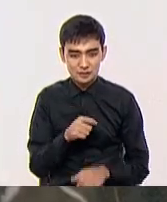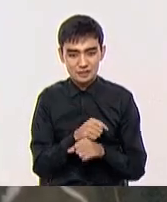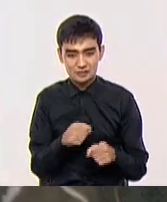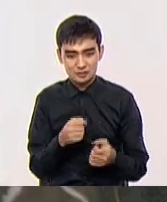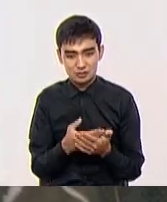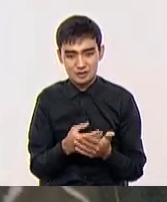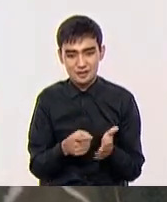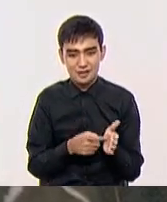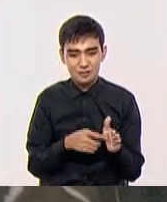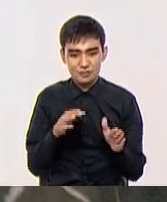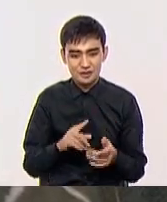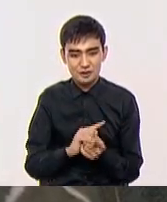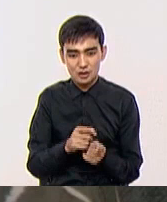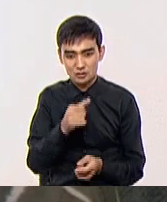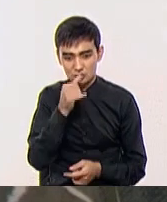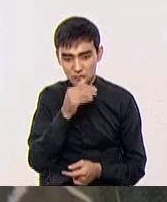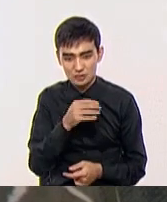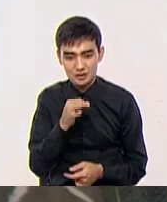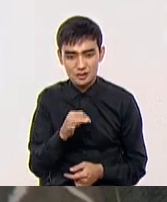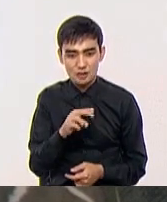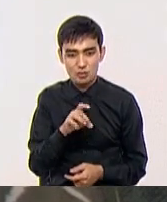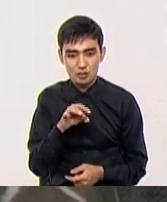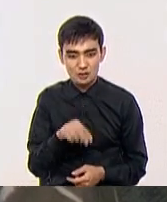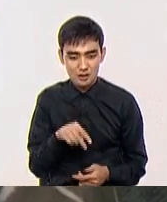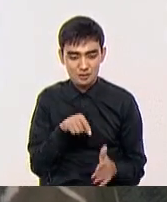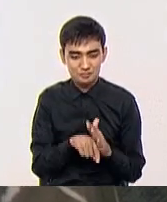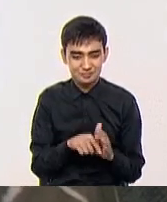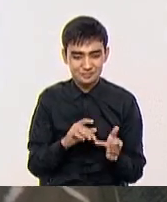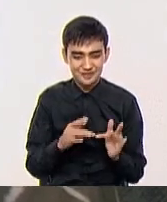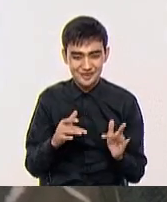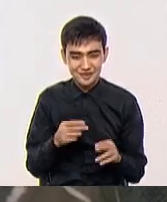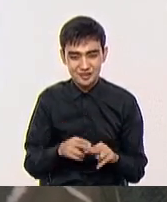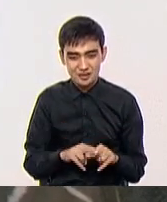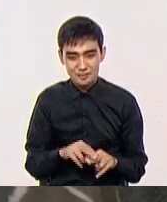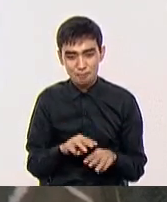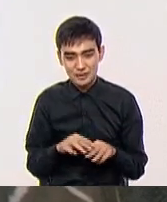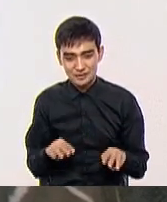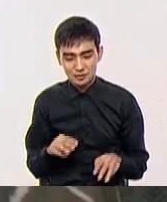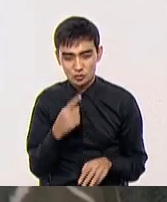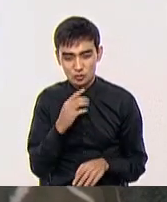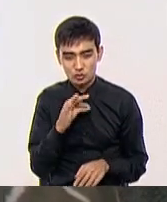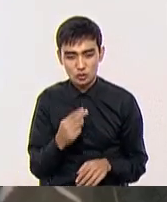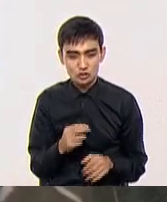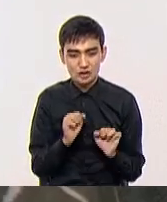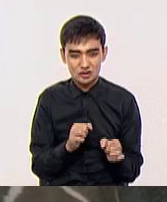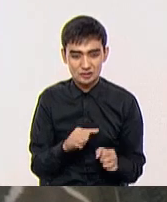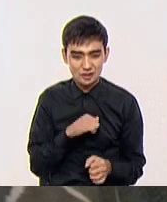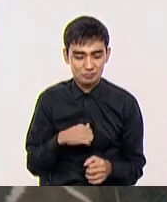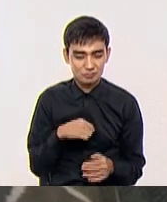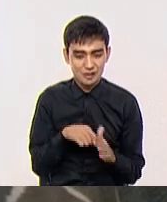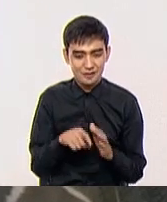в Караганде это исправить. Портал находится в ведении Министерства труда и социальной защиты. И